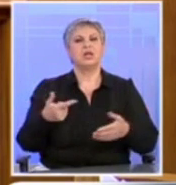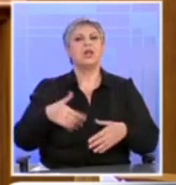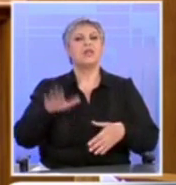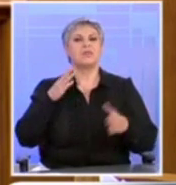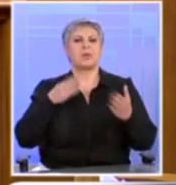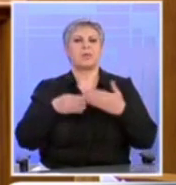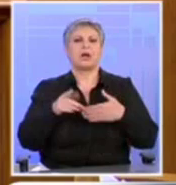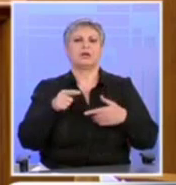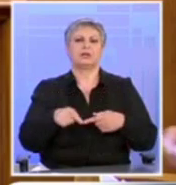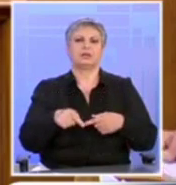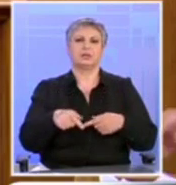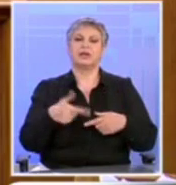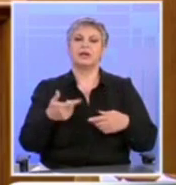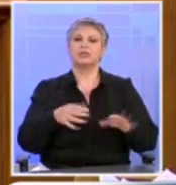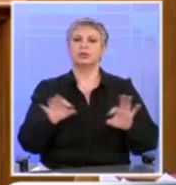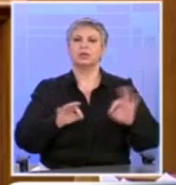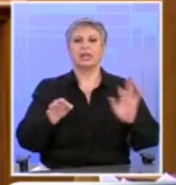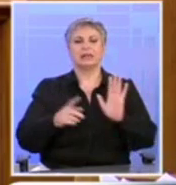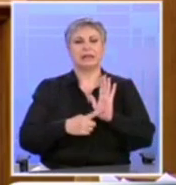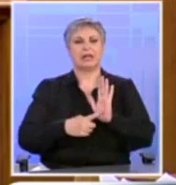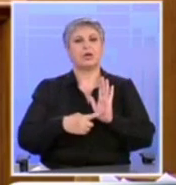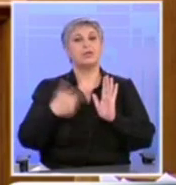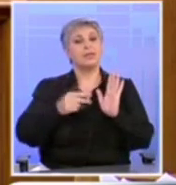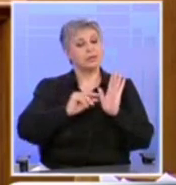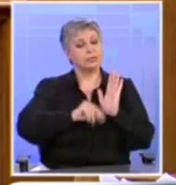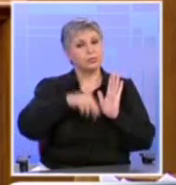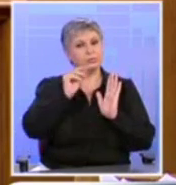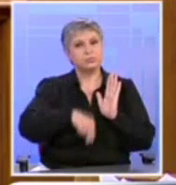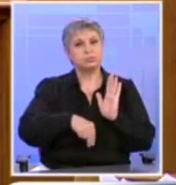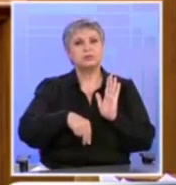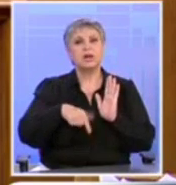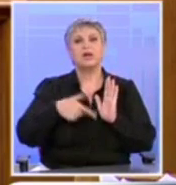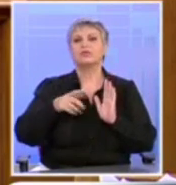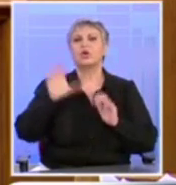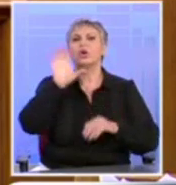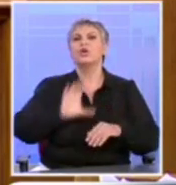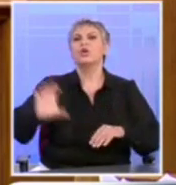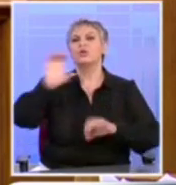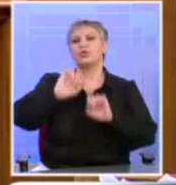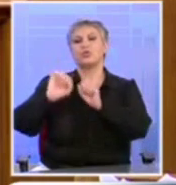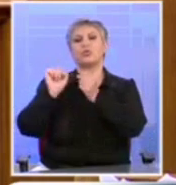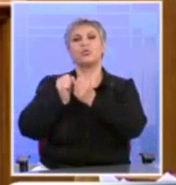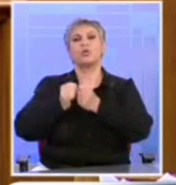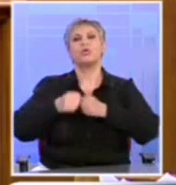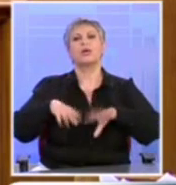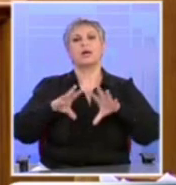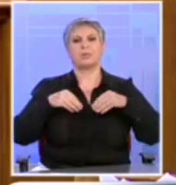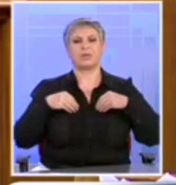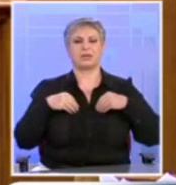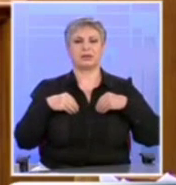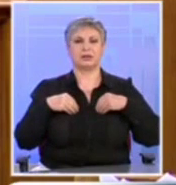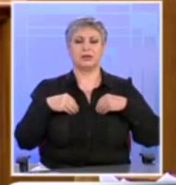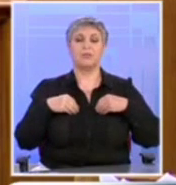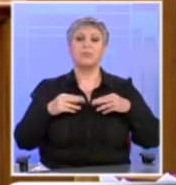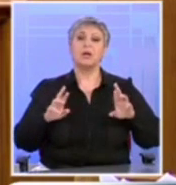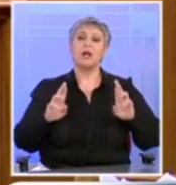περάσει η συμφωνία αυτή από το Eurogroup. Ελπίζω ότι δεν θα σπάσει τα μούτρα της